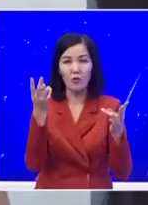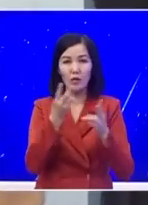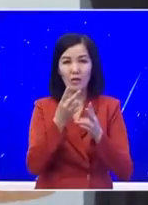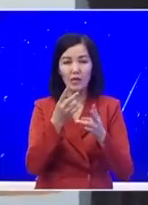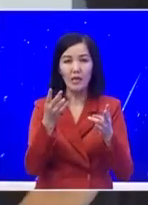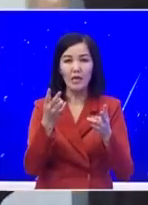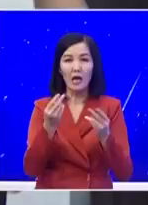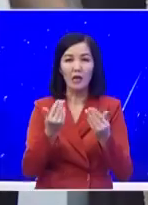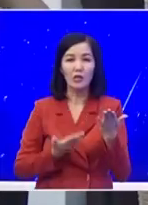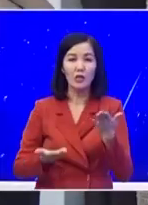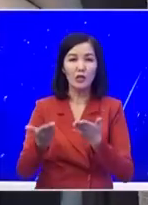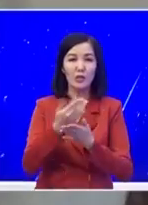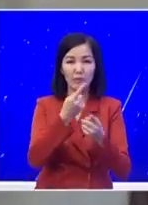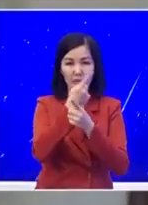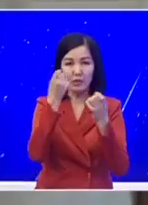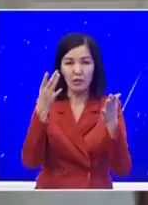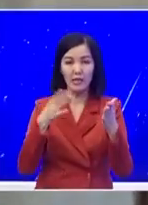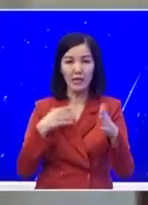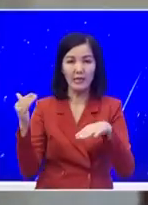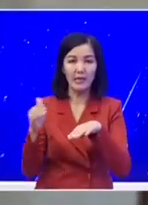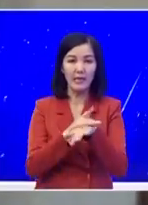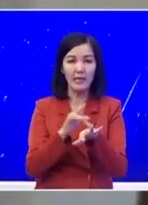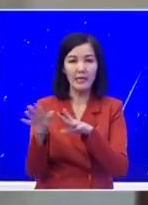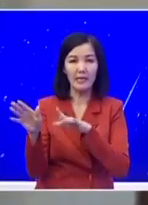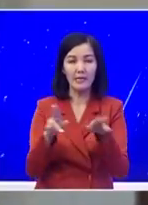жатқандығын жариялады. Игі іске мұрындық болмақ, ол